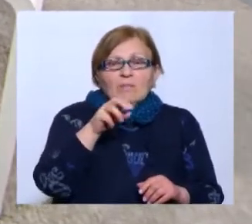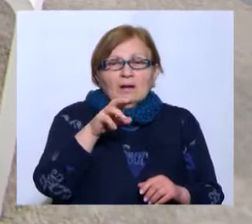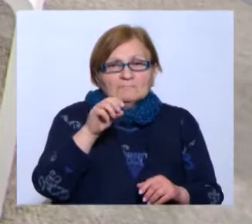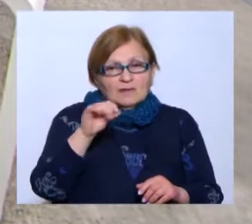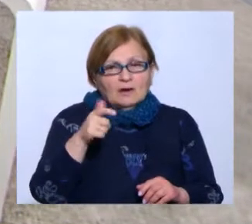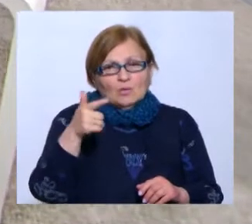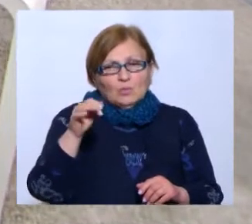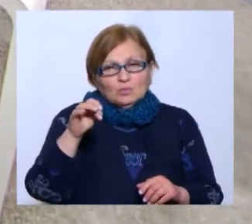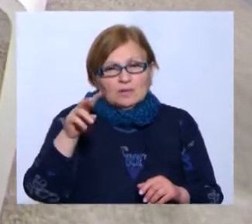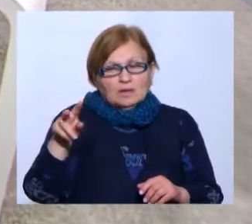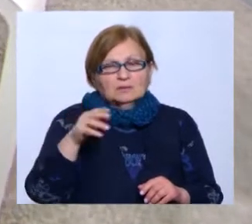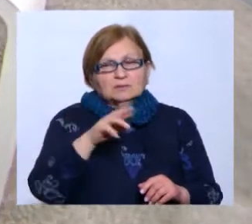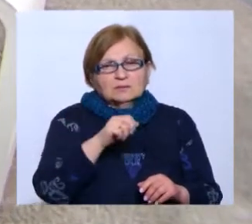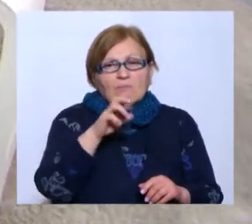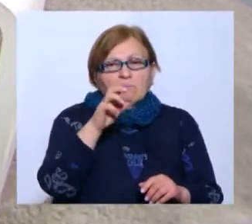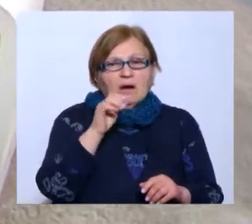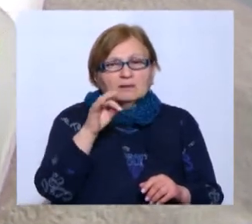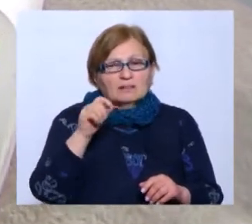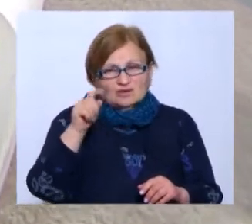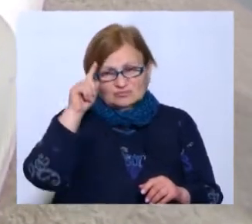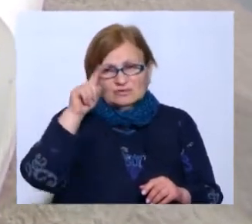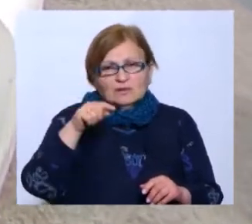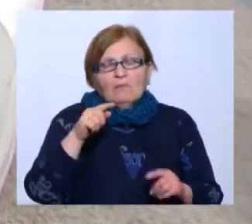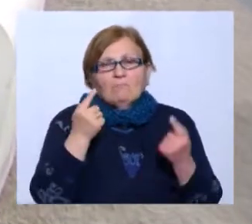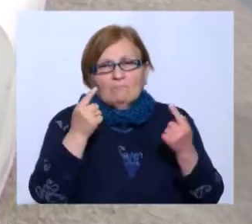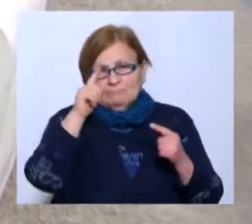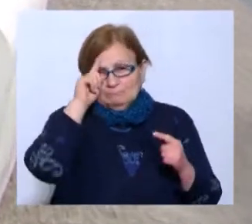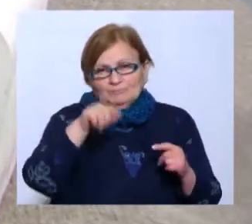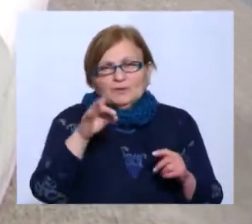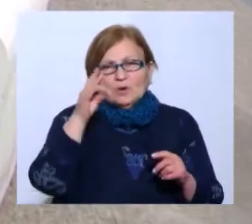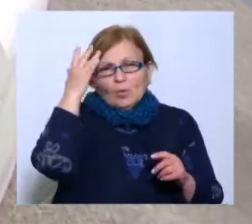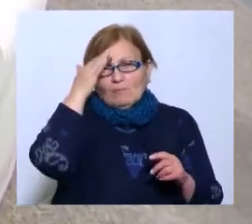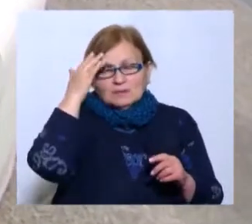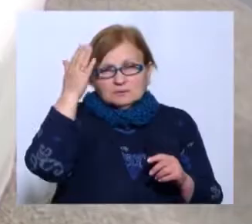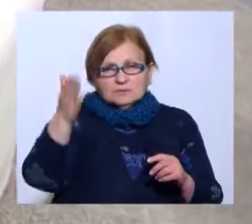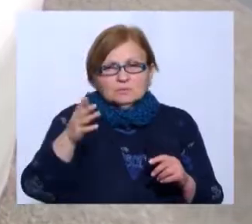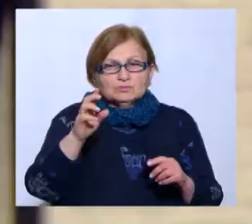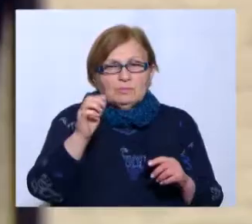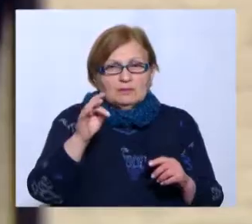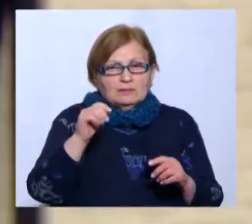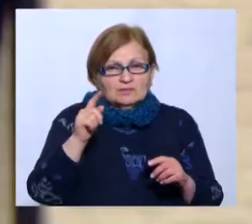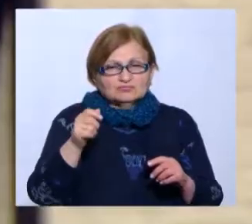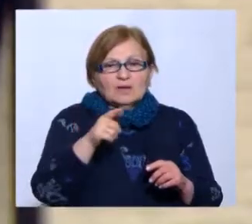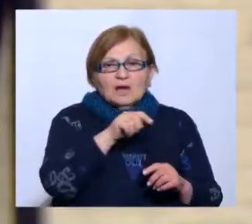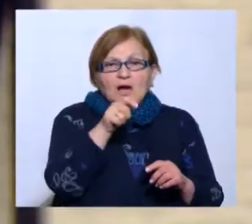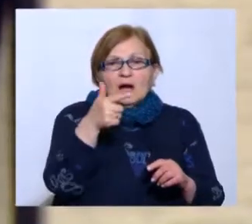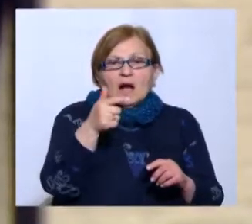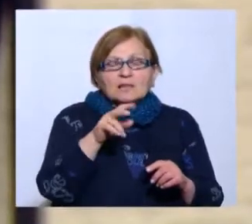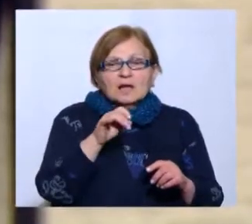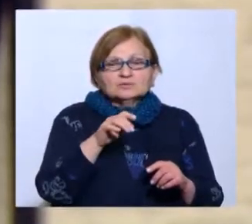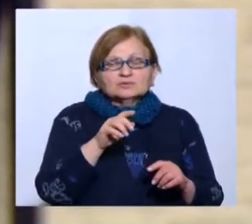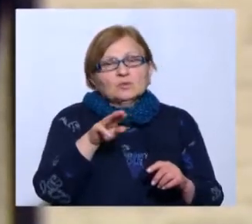გურიელის ვინაობა. ნიკოლოზ ბარათაშვილი დიდი ქართველი პოეტი, რომანტიკოსი, მას თავად გალაქტიონ ტაბიძე